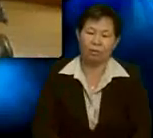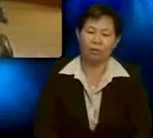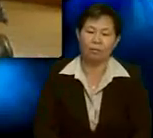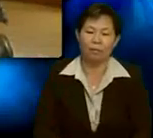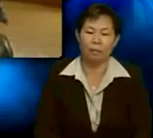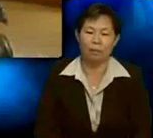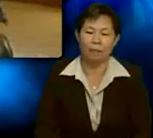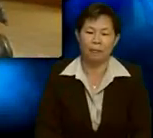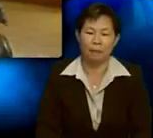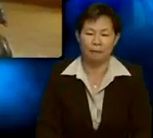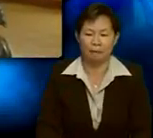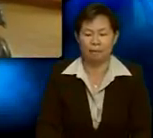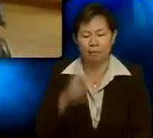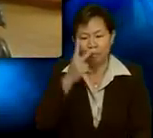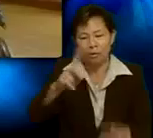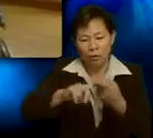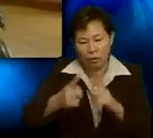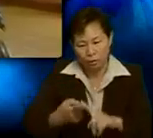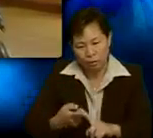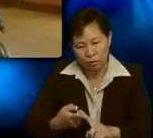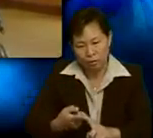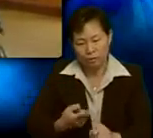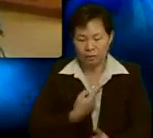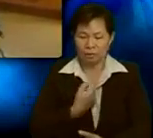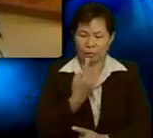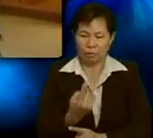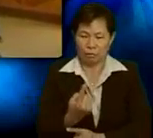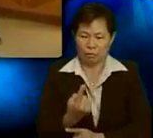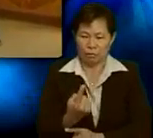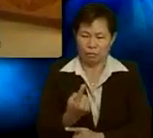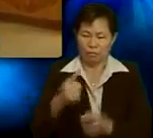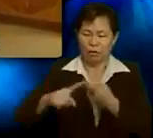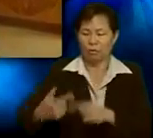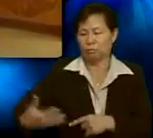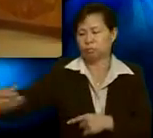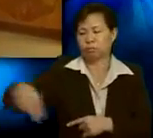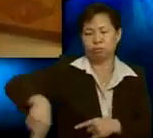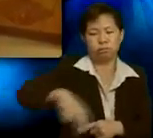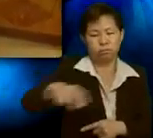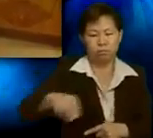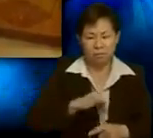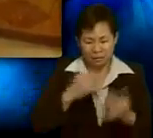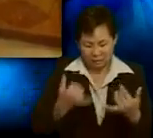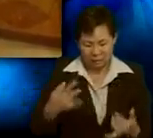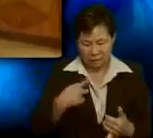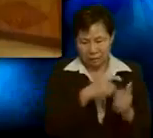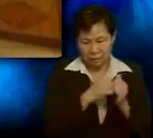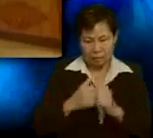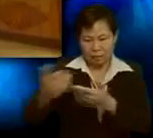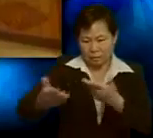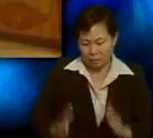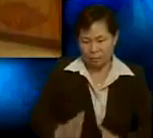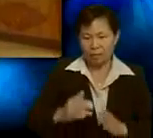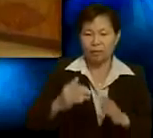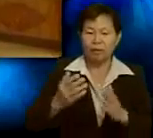Manalah Natasha ni? Tengok kawan-kawan, Natasha tinggalkan Isabel seorang-seorang, dia pergi mengembara sendiri. Takpelah, sebab sekarang ni kita bersama dengan